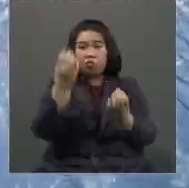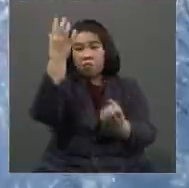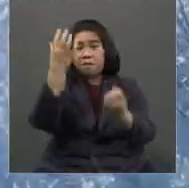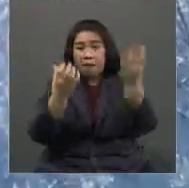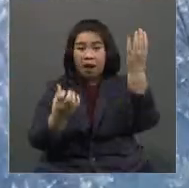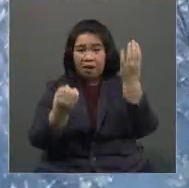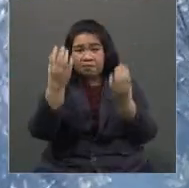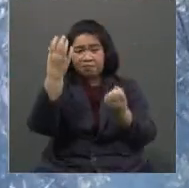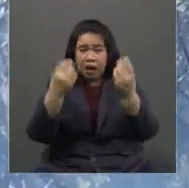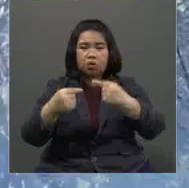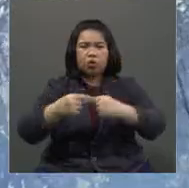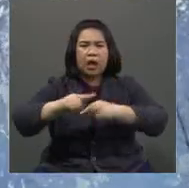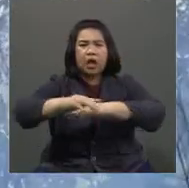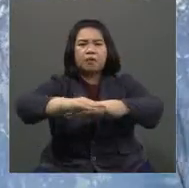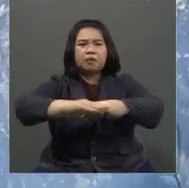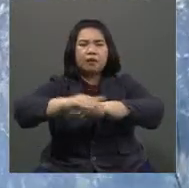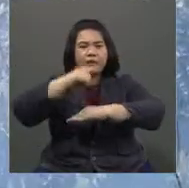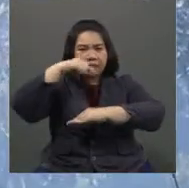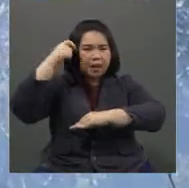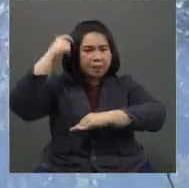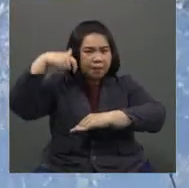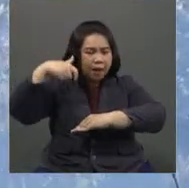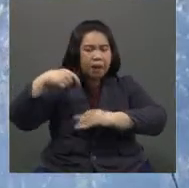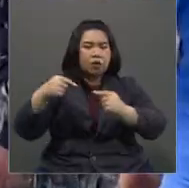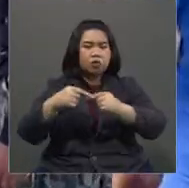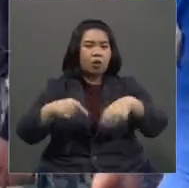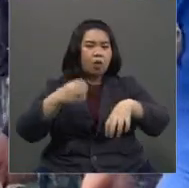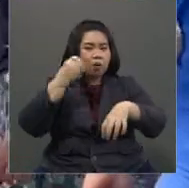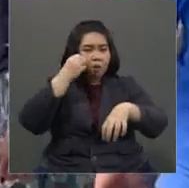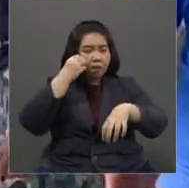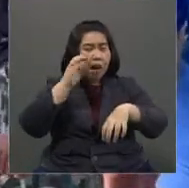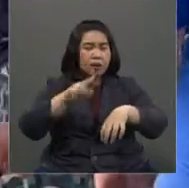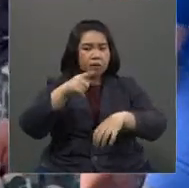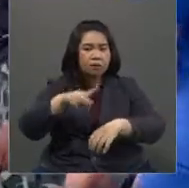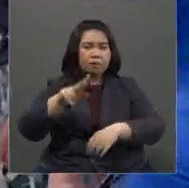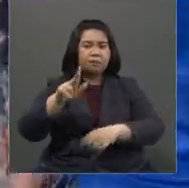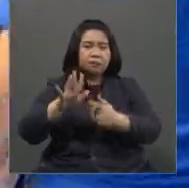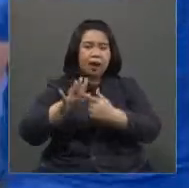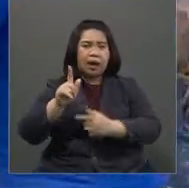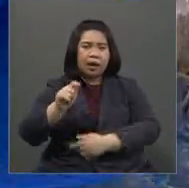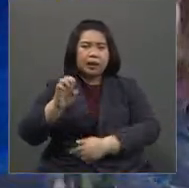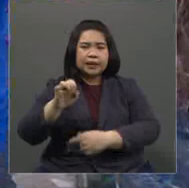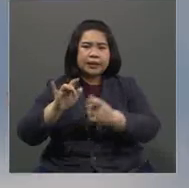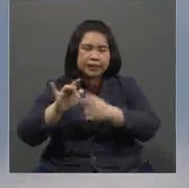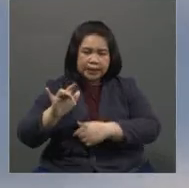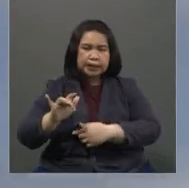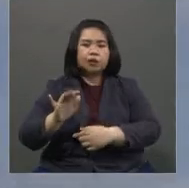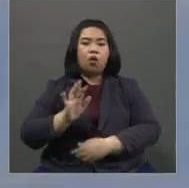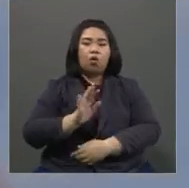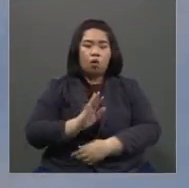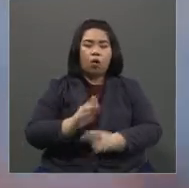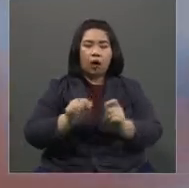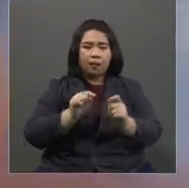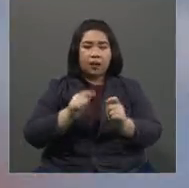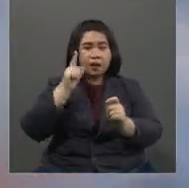ที่บริเวณแนวชายแดนไทยเมียนมาร์ฝั่งไทยก็คือที่หมู่บ้านผาฮี้ตำบลโป่งงามและบ้านผสามีตำบลเวียงพางคำ